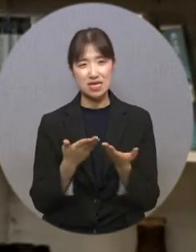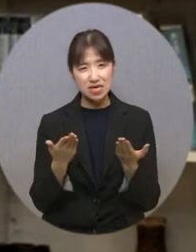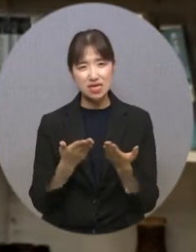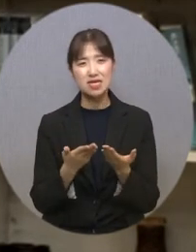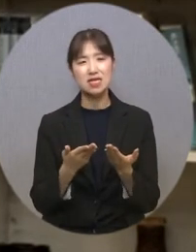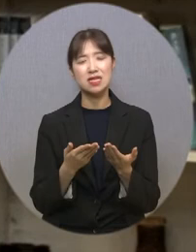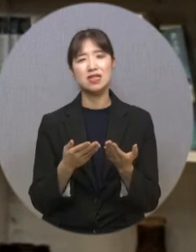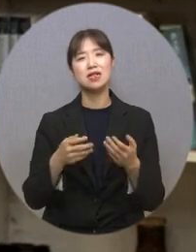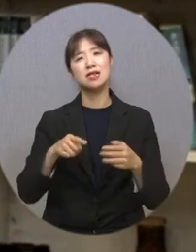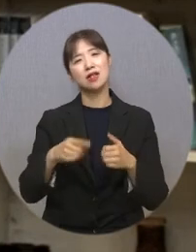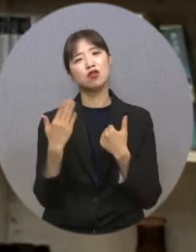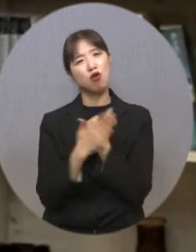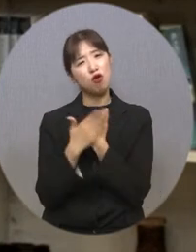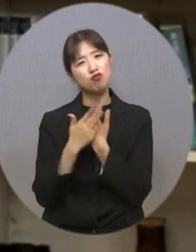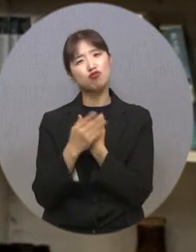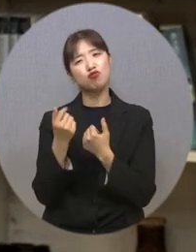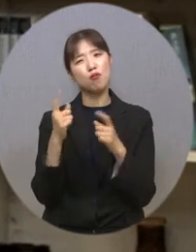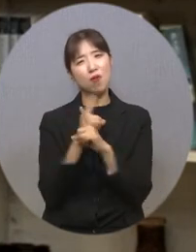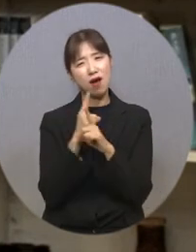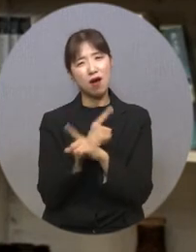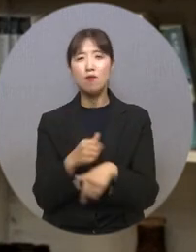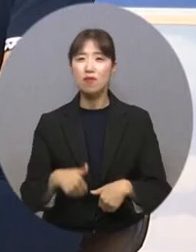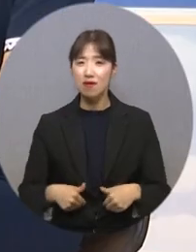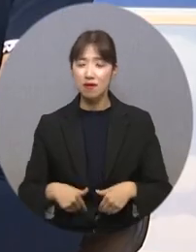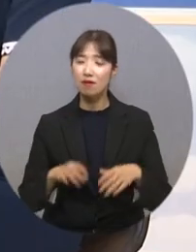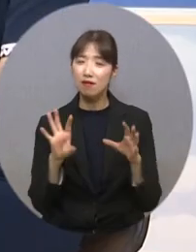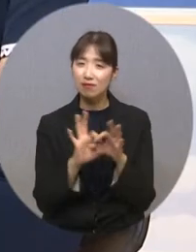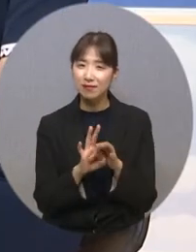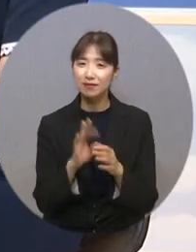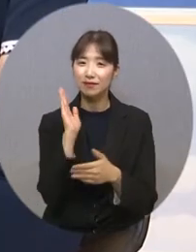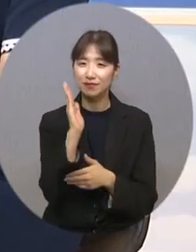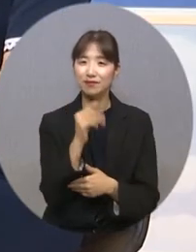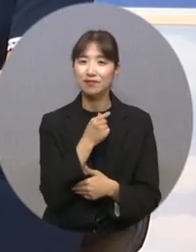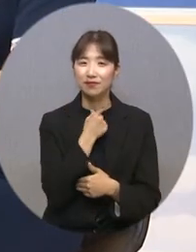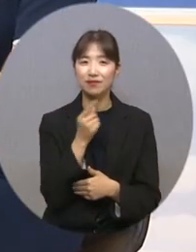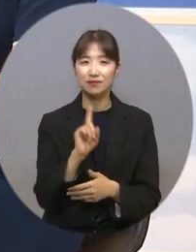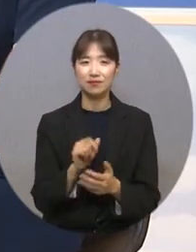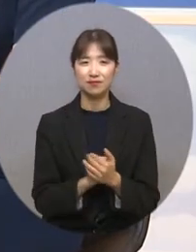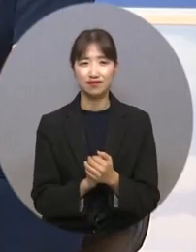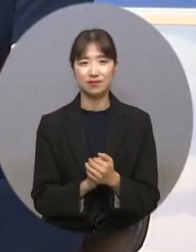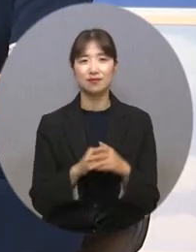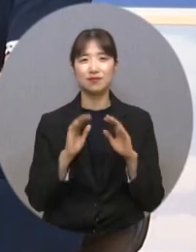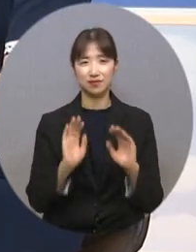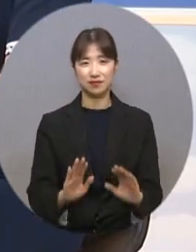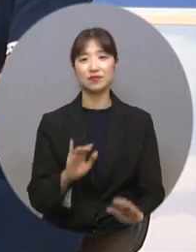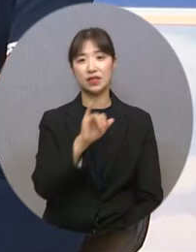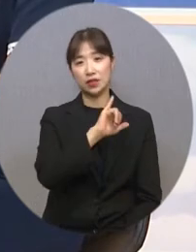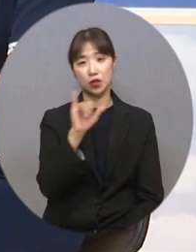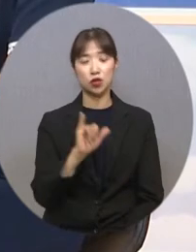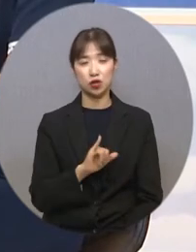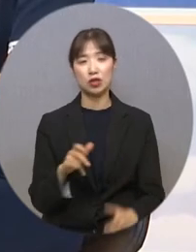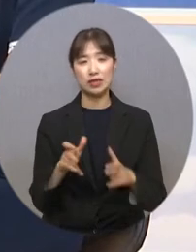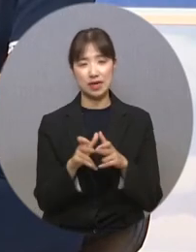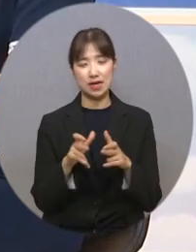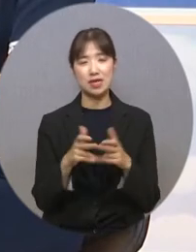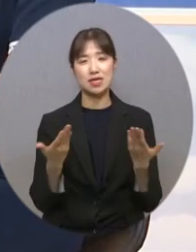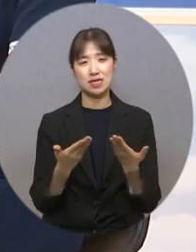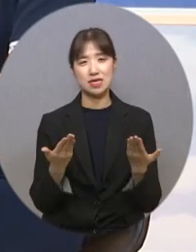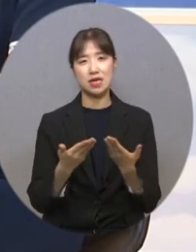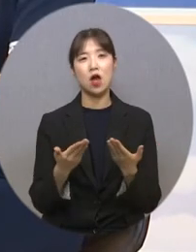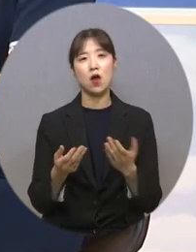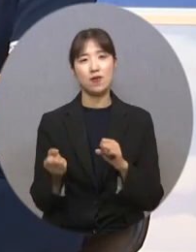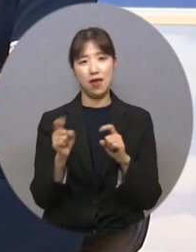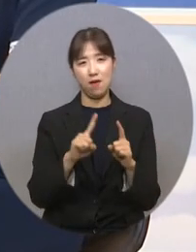개선에 대해서 혹시 하실 말씀이 있으신가요? 네. 사실은 이제 전국적으로 장애인 직업재활 시설이